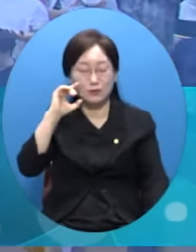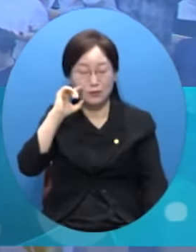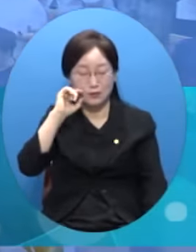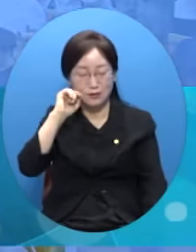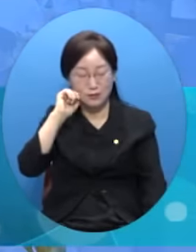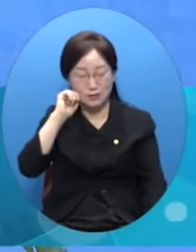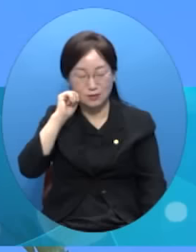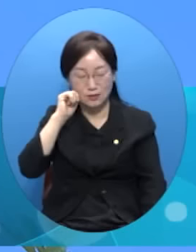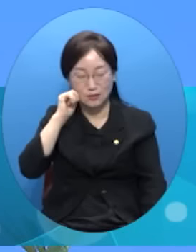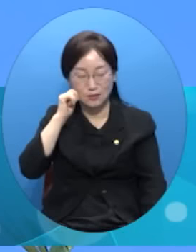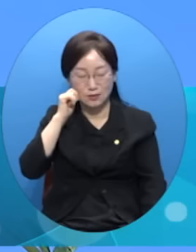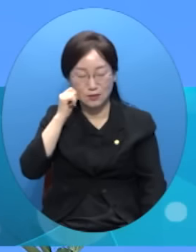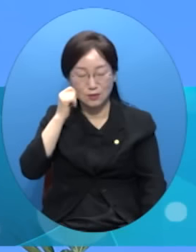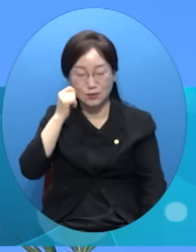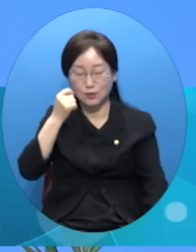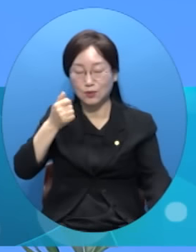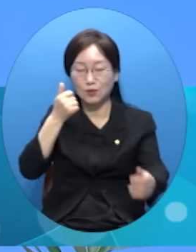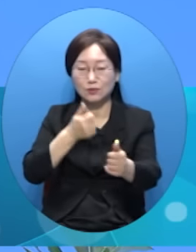모든